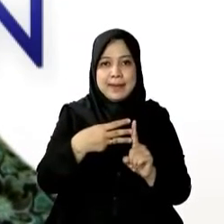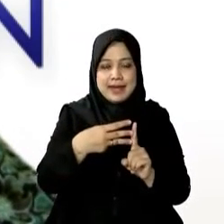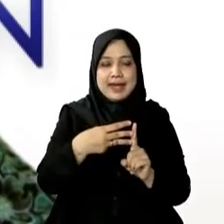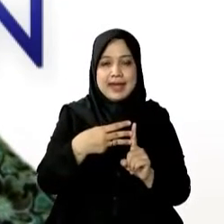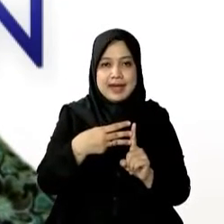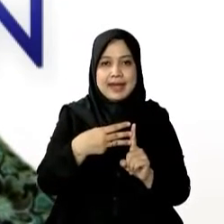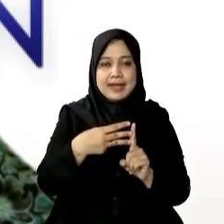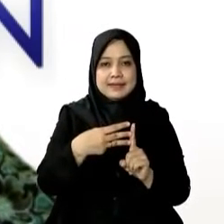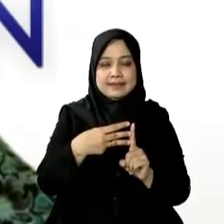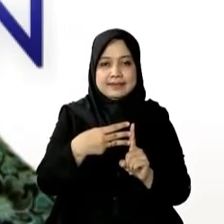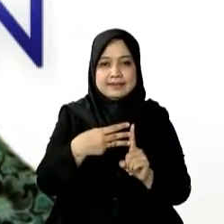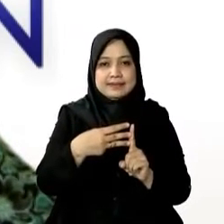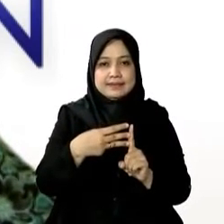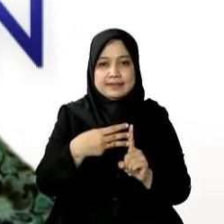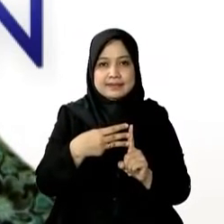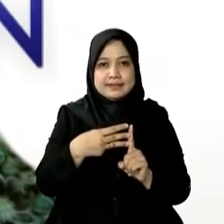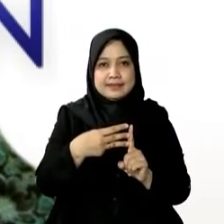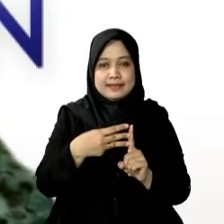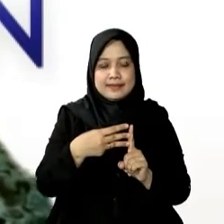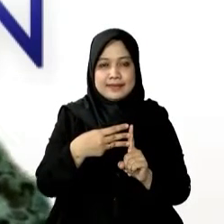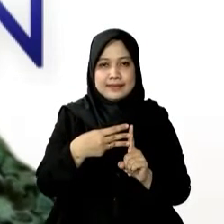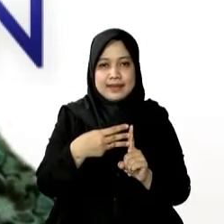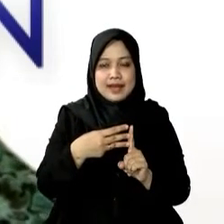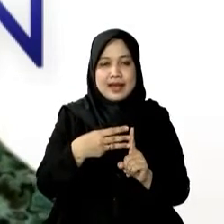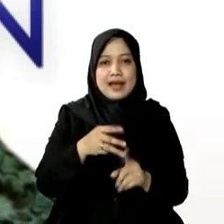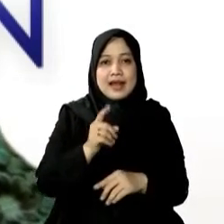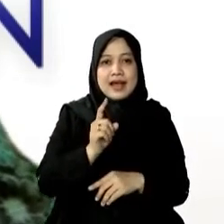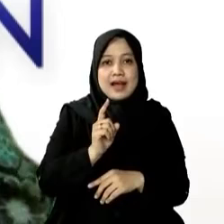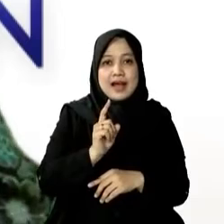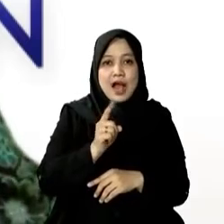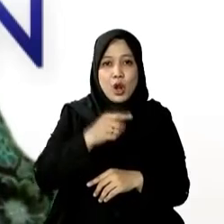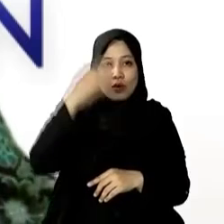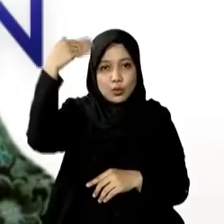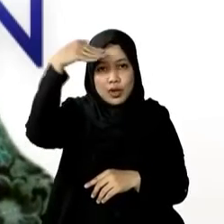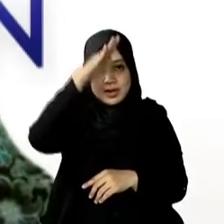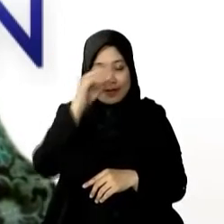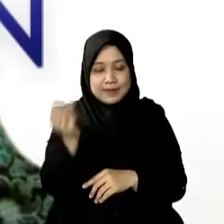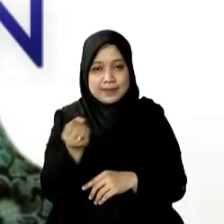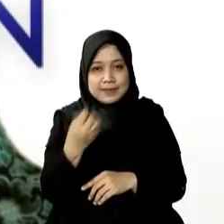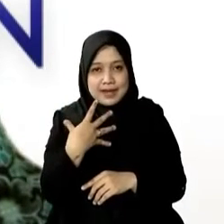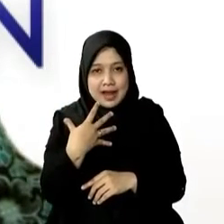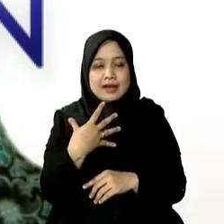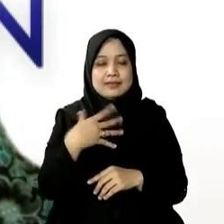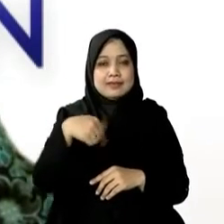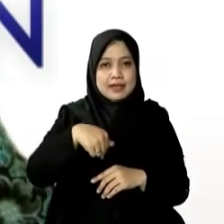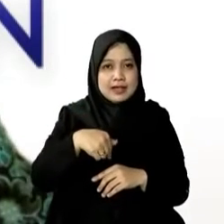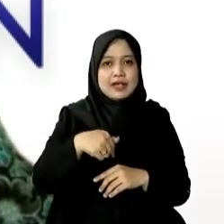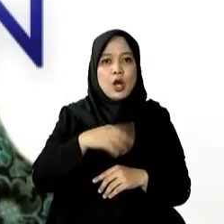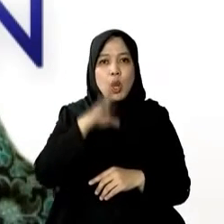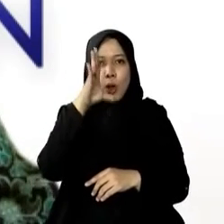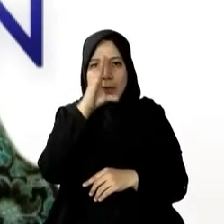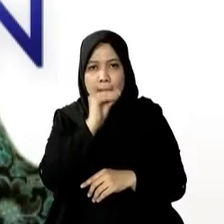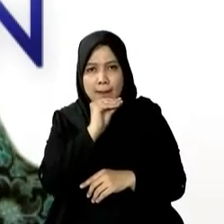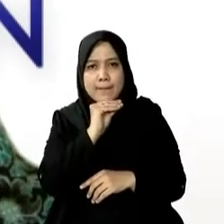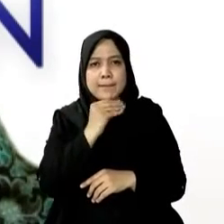pembatasan sosial berskala mikro SD N kalo KMU bilang gitu ya dimana pada saat malam